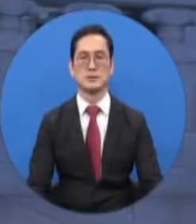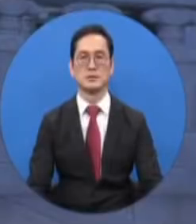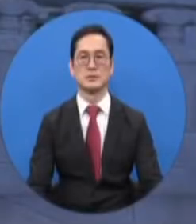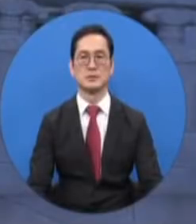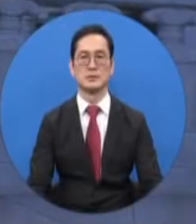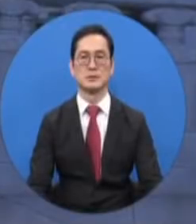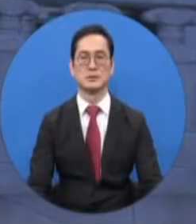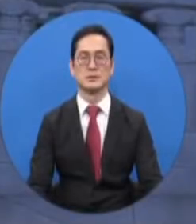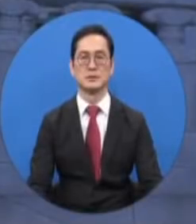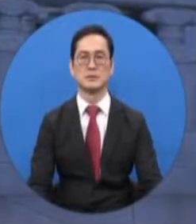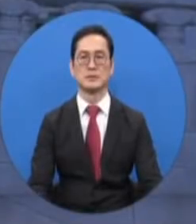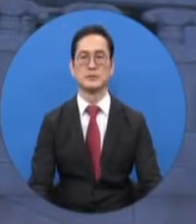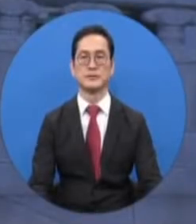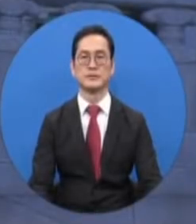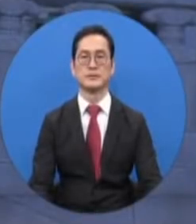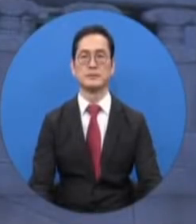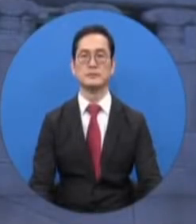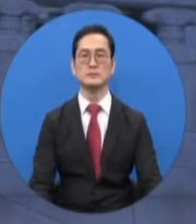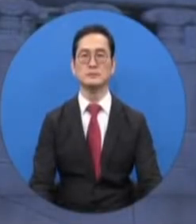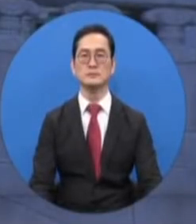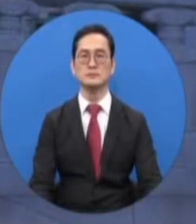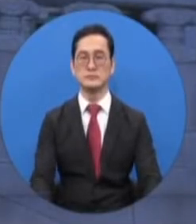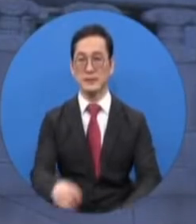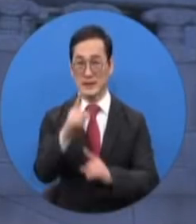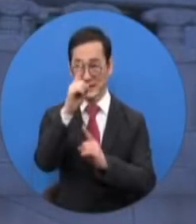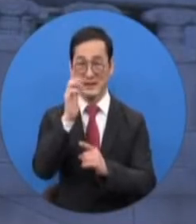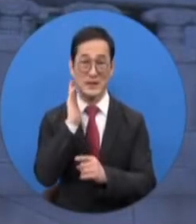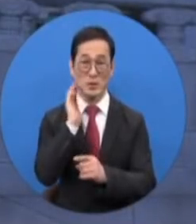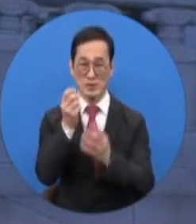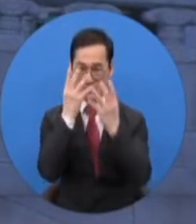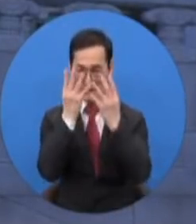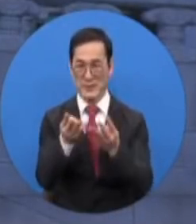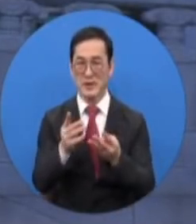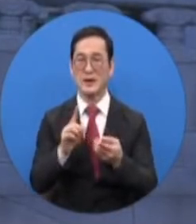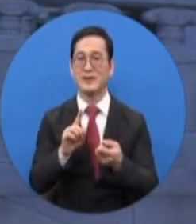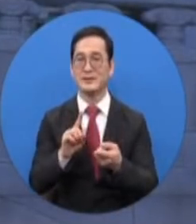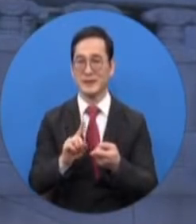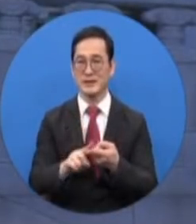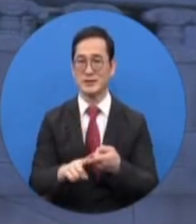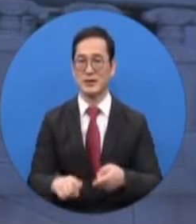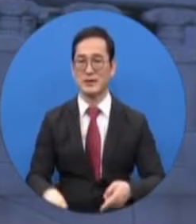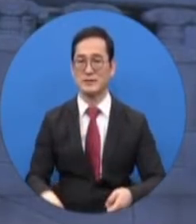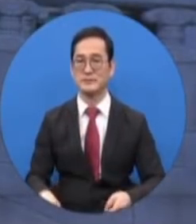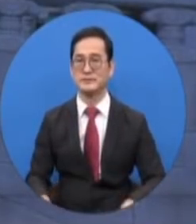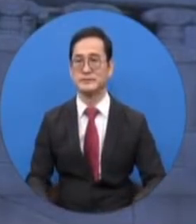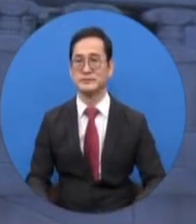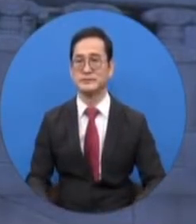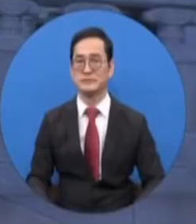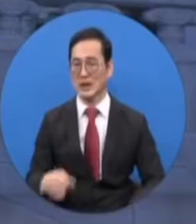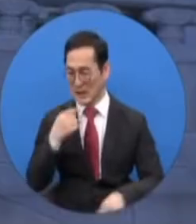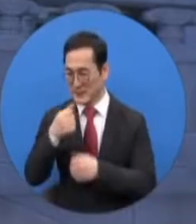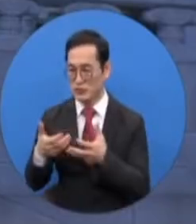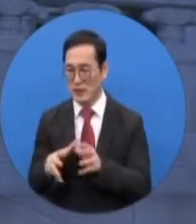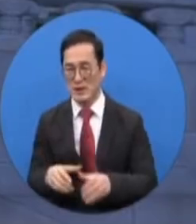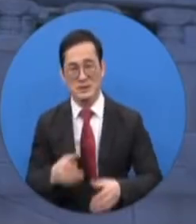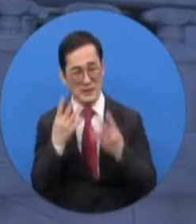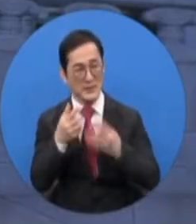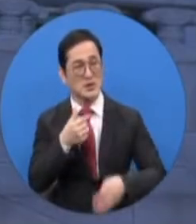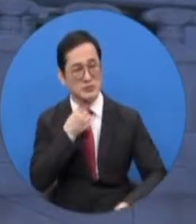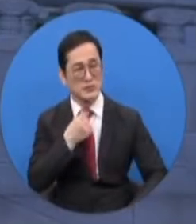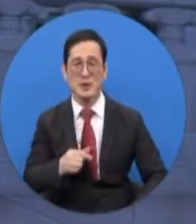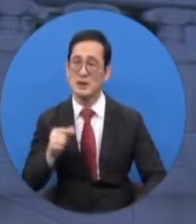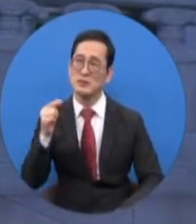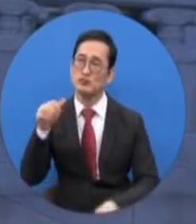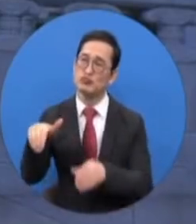자, 이명박 전 대통령 사면을 두고서도 민주당에서는 사면하고 싶은 걸 당신이 해라라는 겁니다. 국민의힘